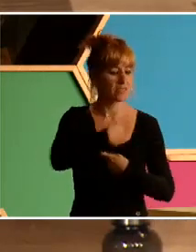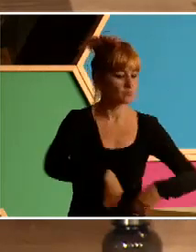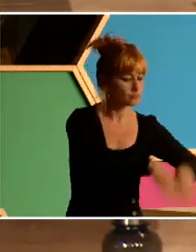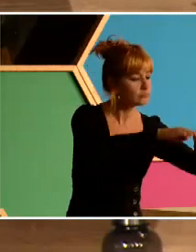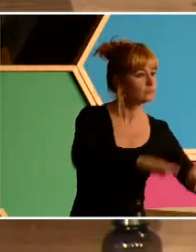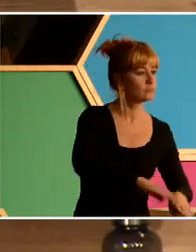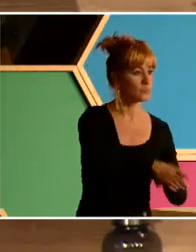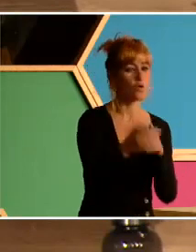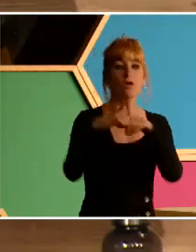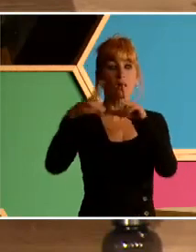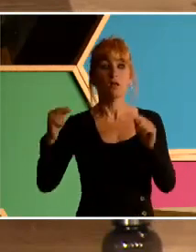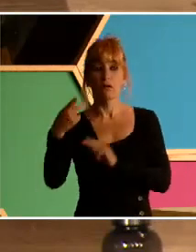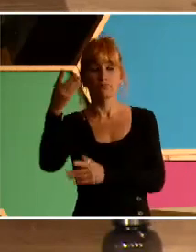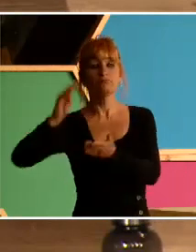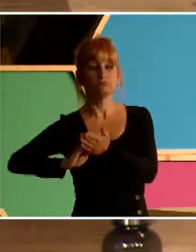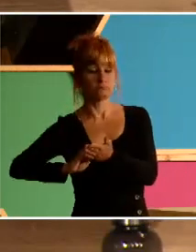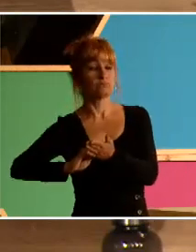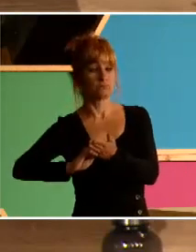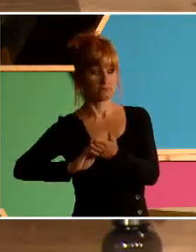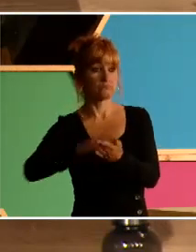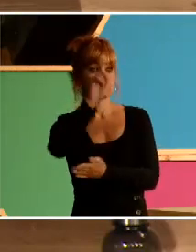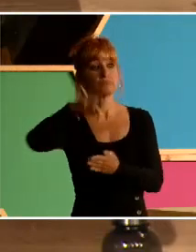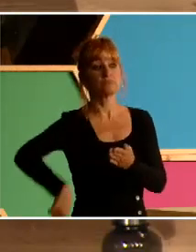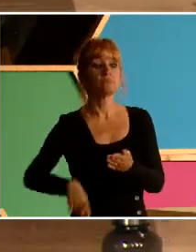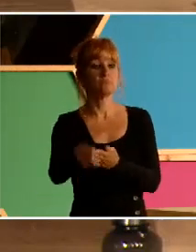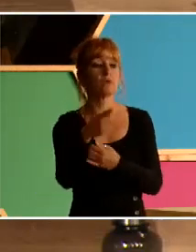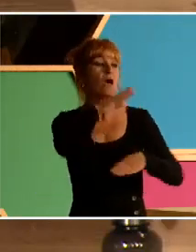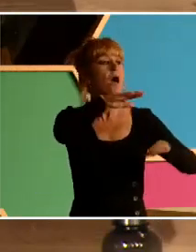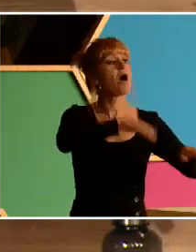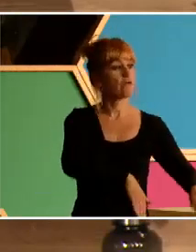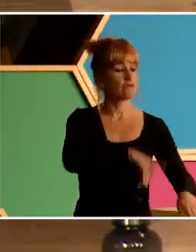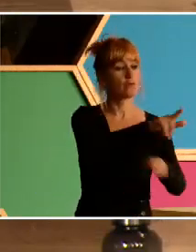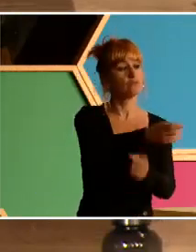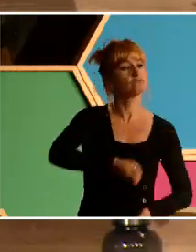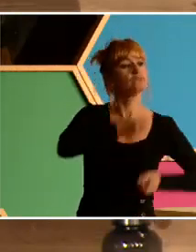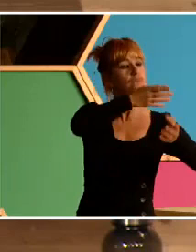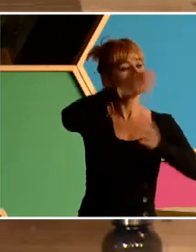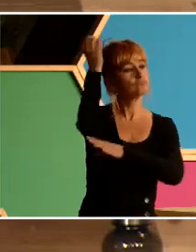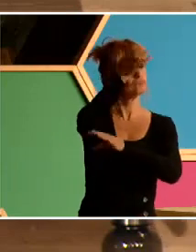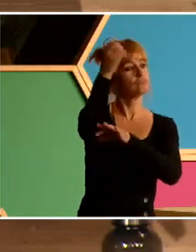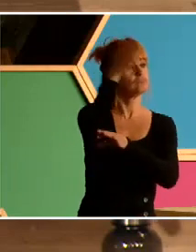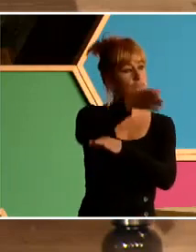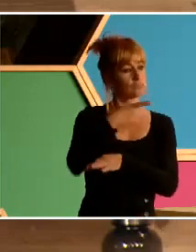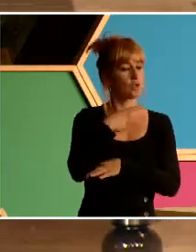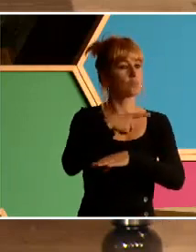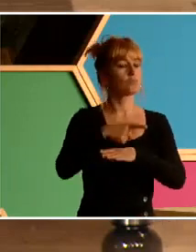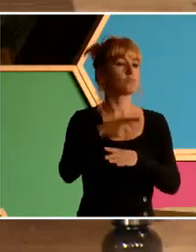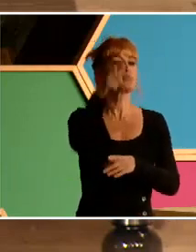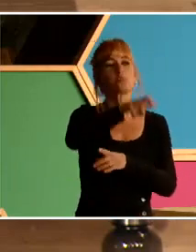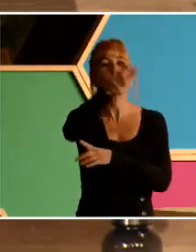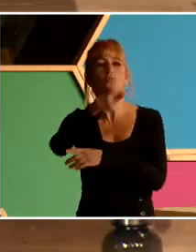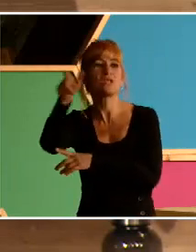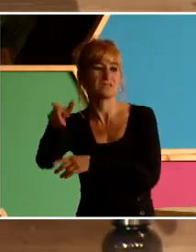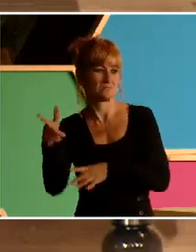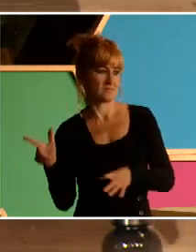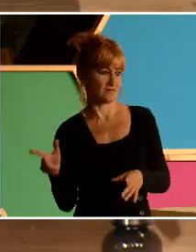en certs moments abonava el discurs populista, del populisme punitiu, i on plantejava només